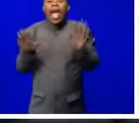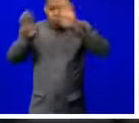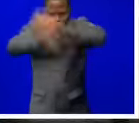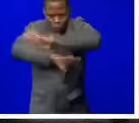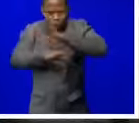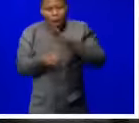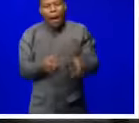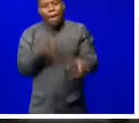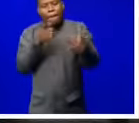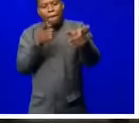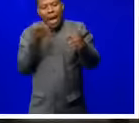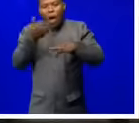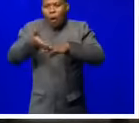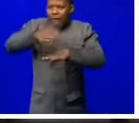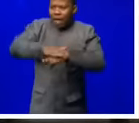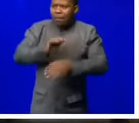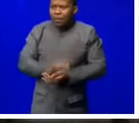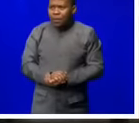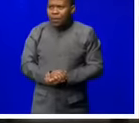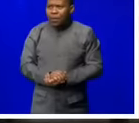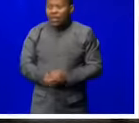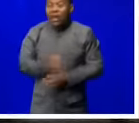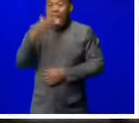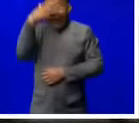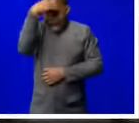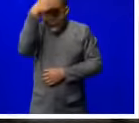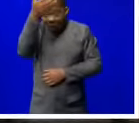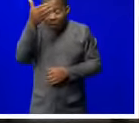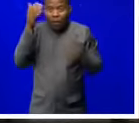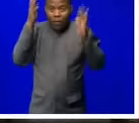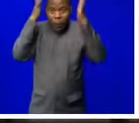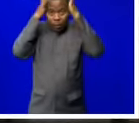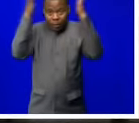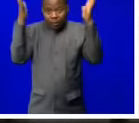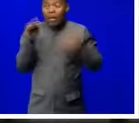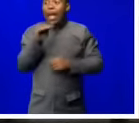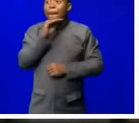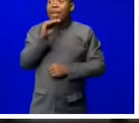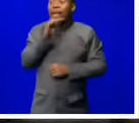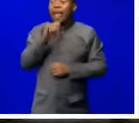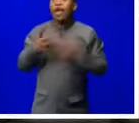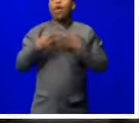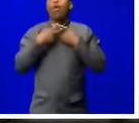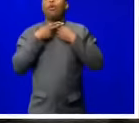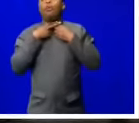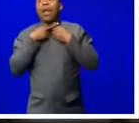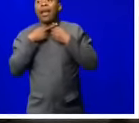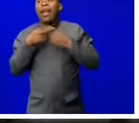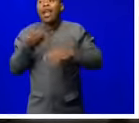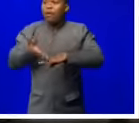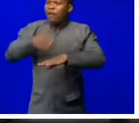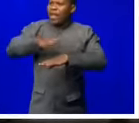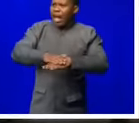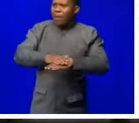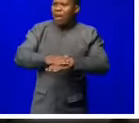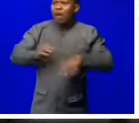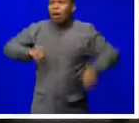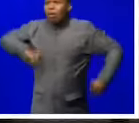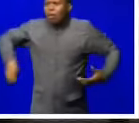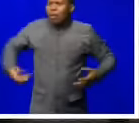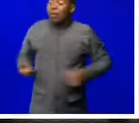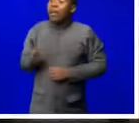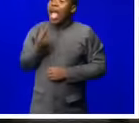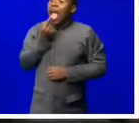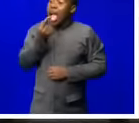Indvosa thine lesinguhulumende le noma ngemcondo wayo beyiphumela ebaleni kwekuthi School of Political Thought